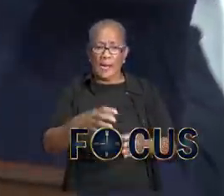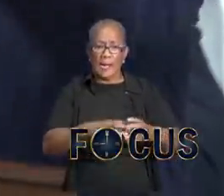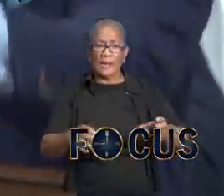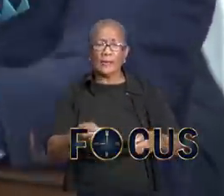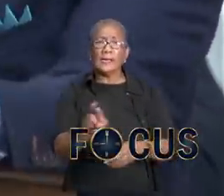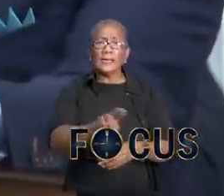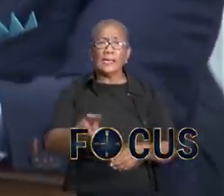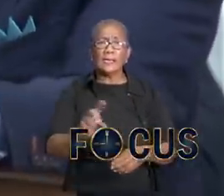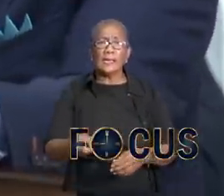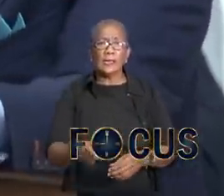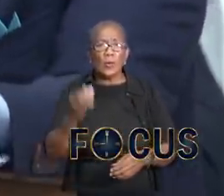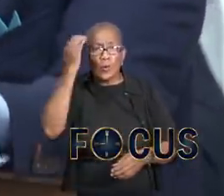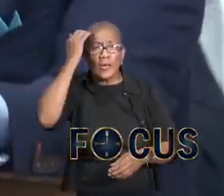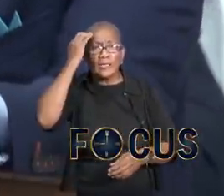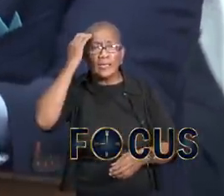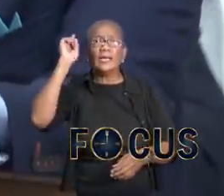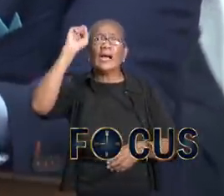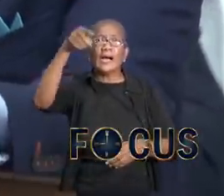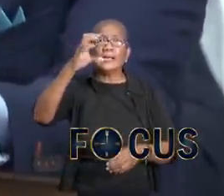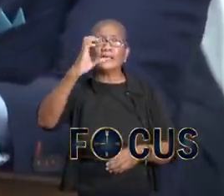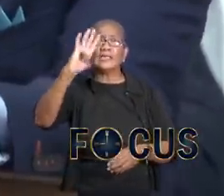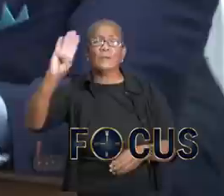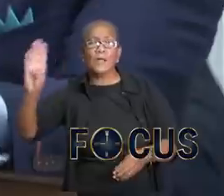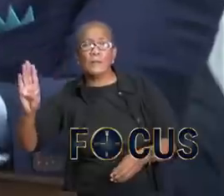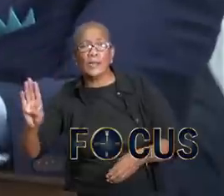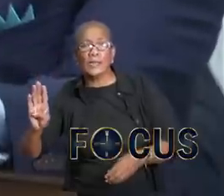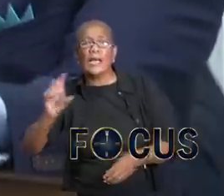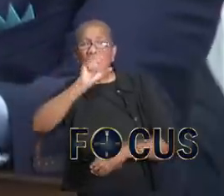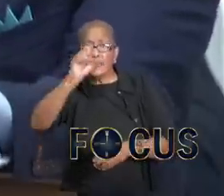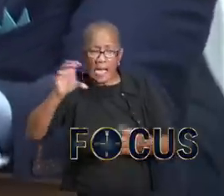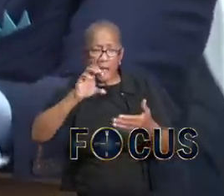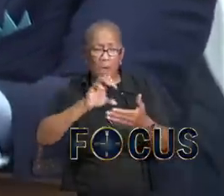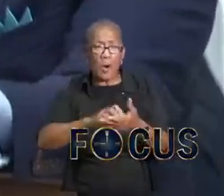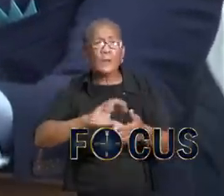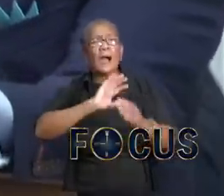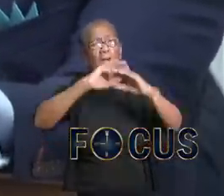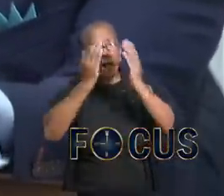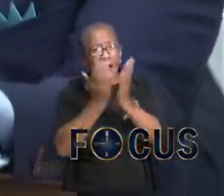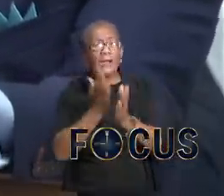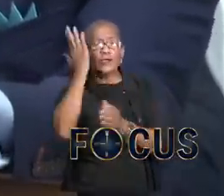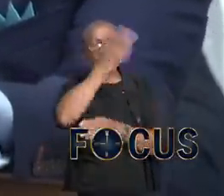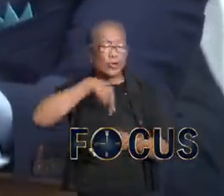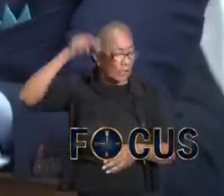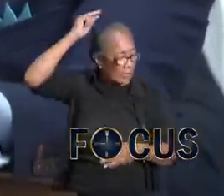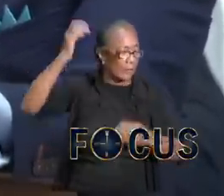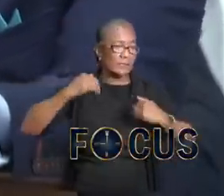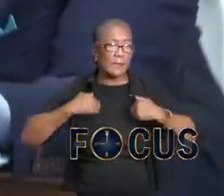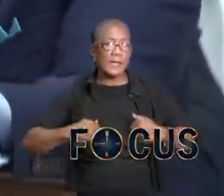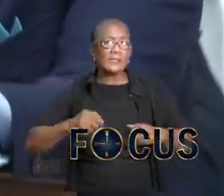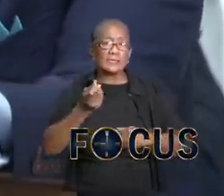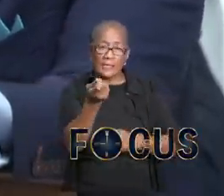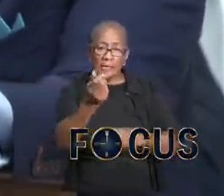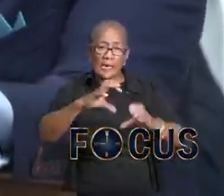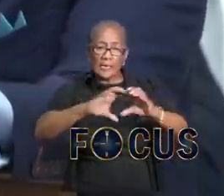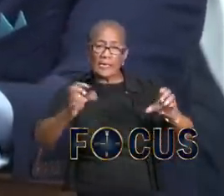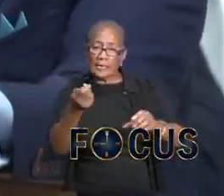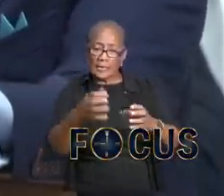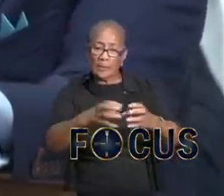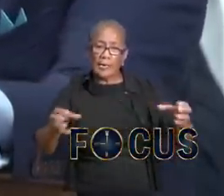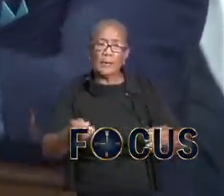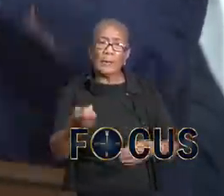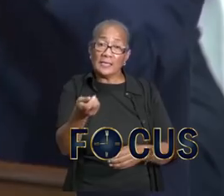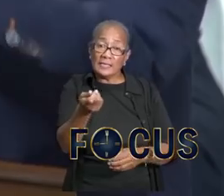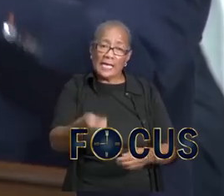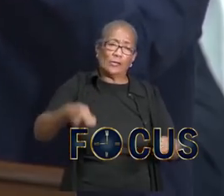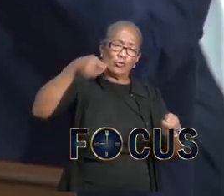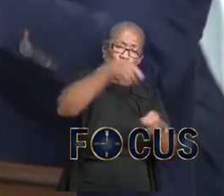ik de gegevens naar CBB. En laat elke Surinamer een rekening krijgen. En dan storten wij het geld daar.